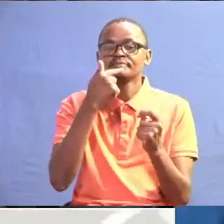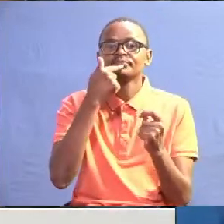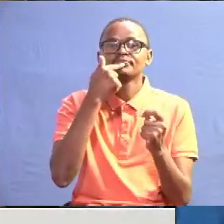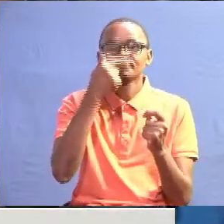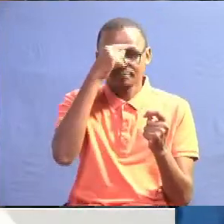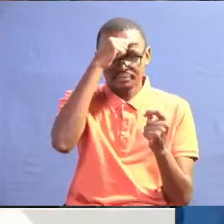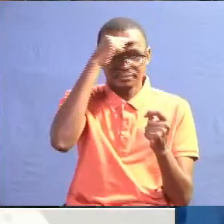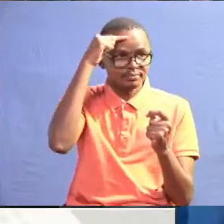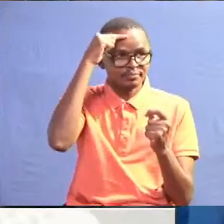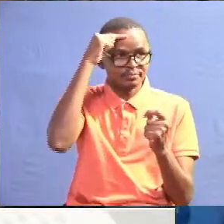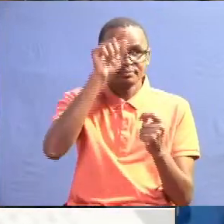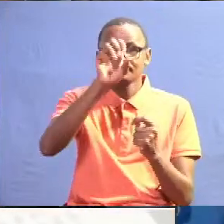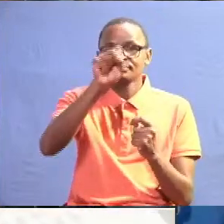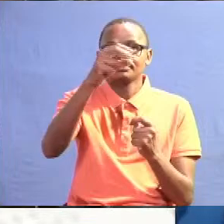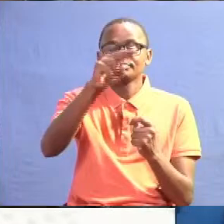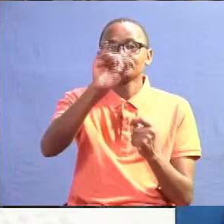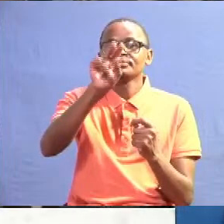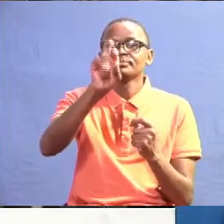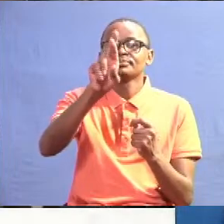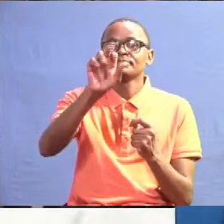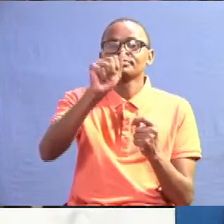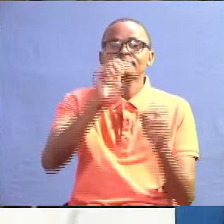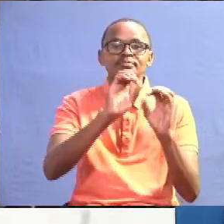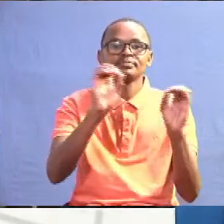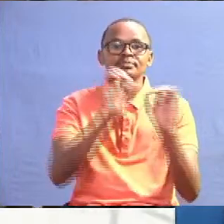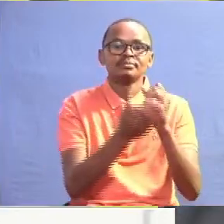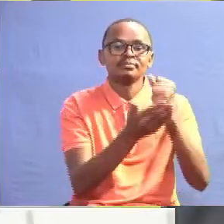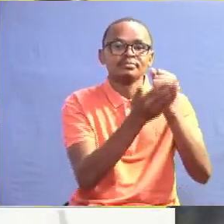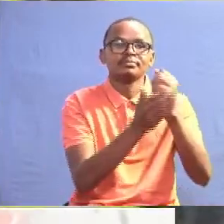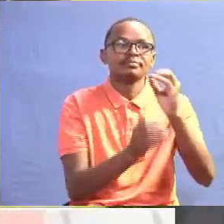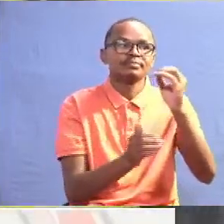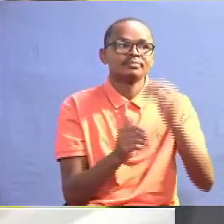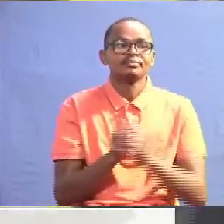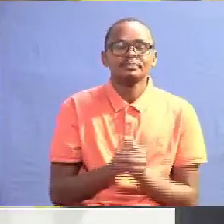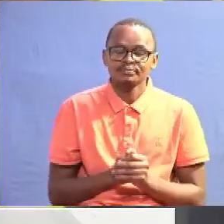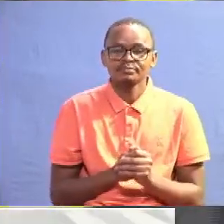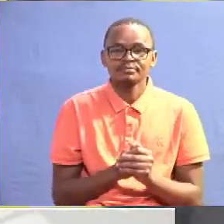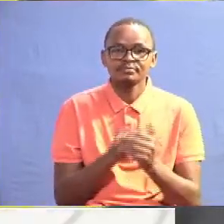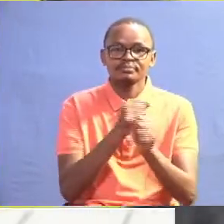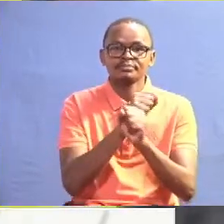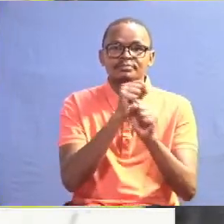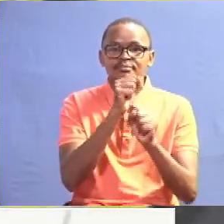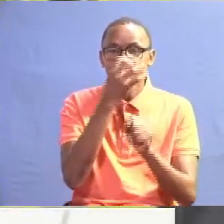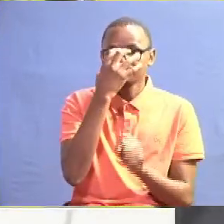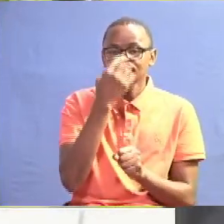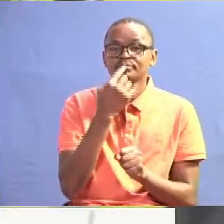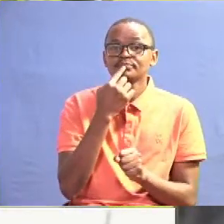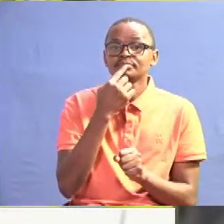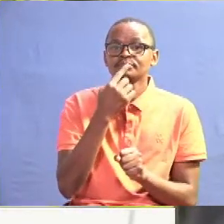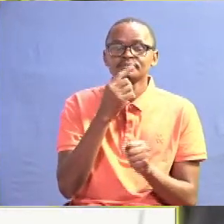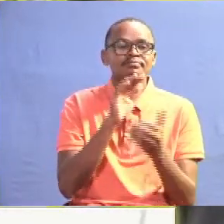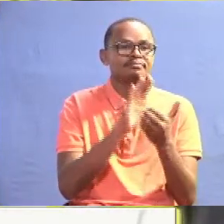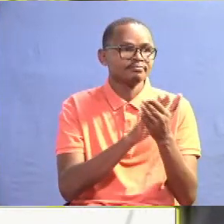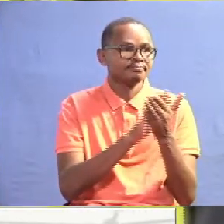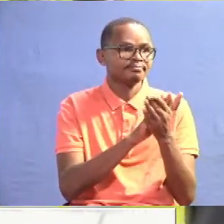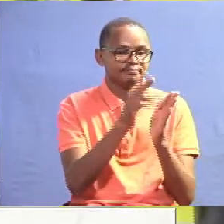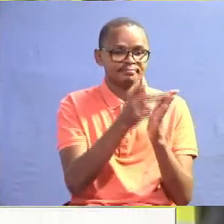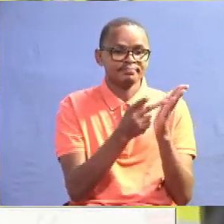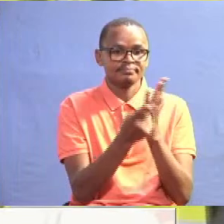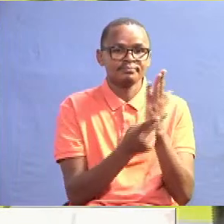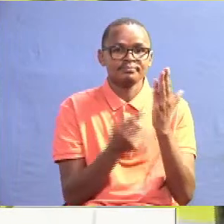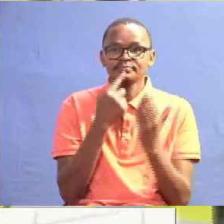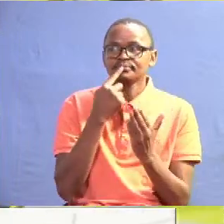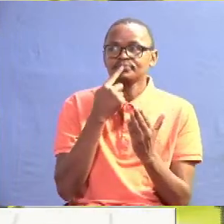kwa sababu Shinyalu hakuna mlima hawezi wasaidia. President Ruto also hailed his government projects, praising